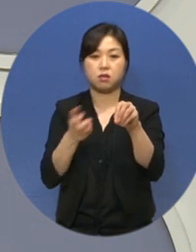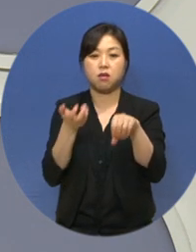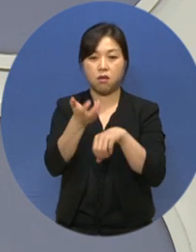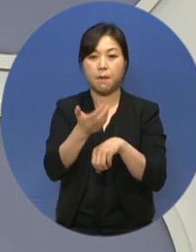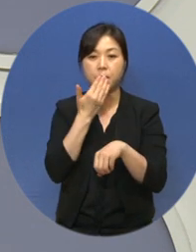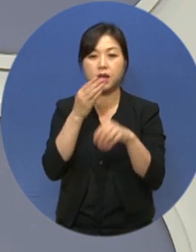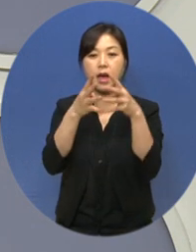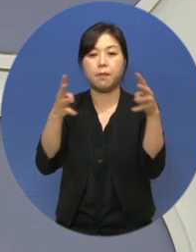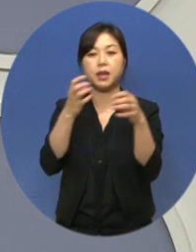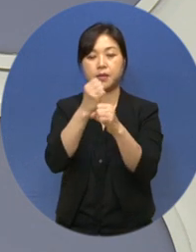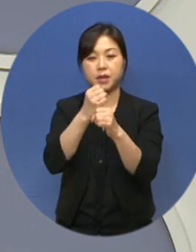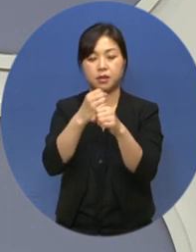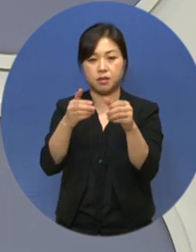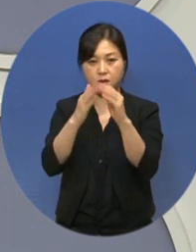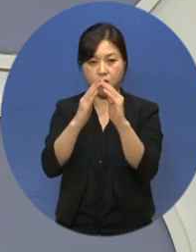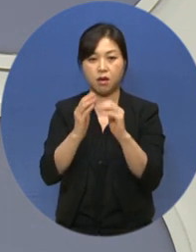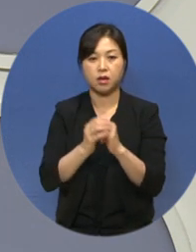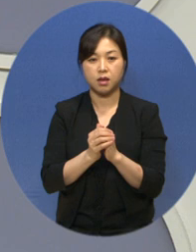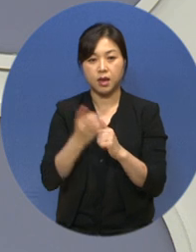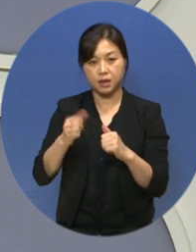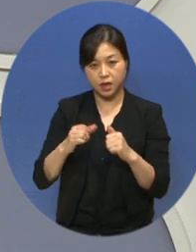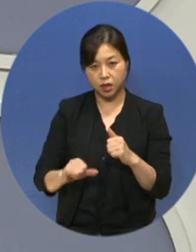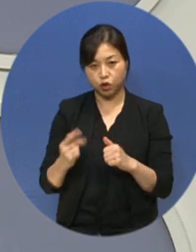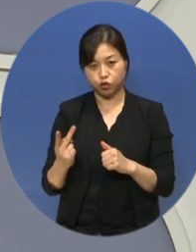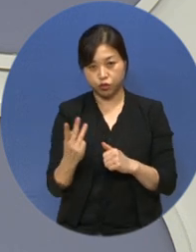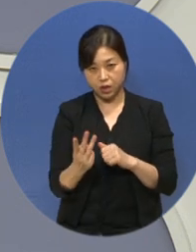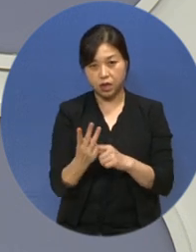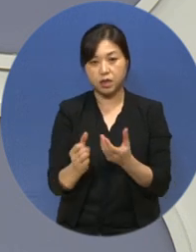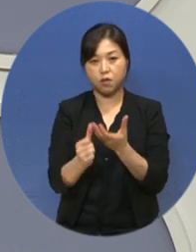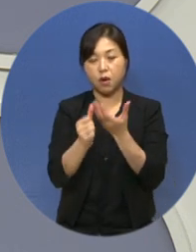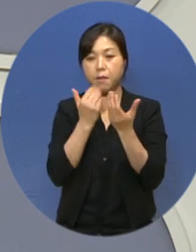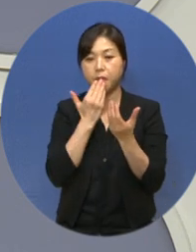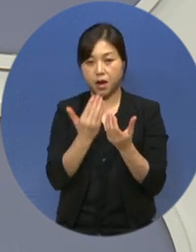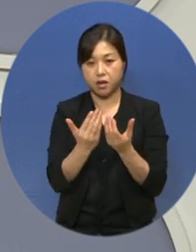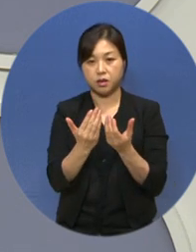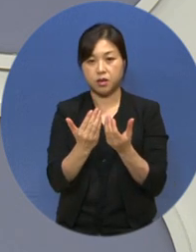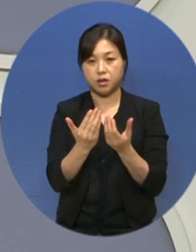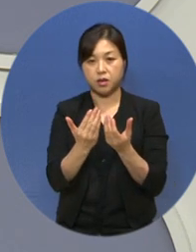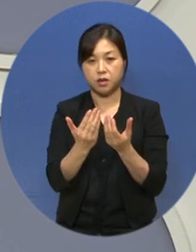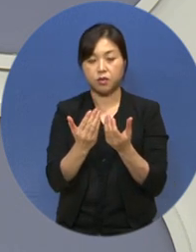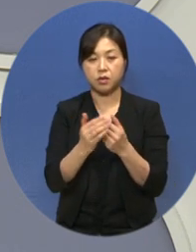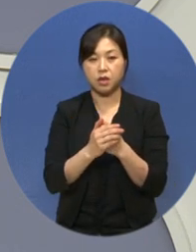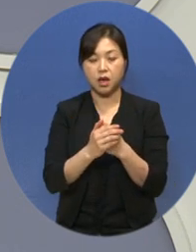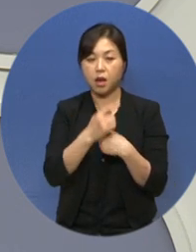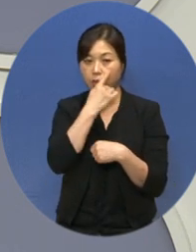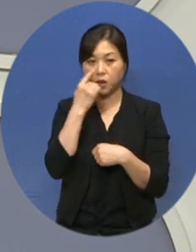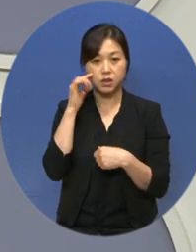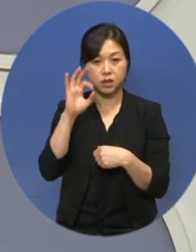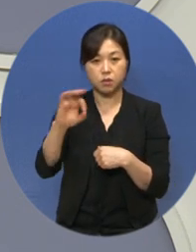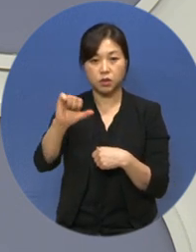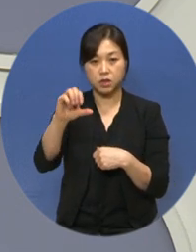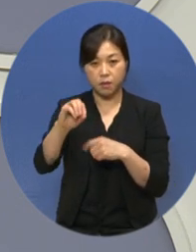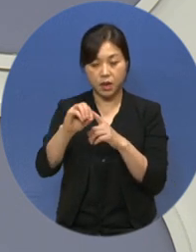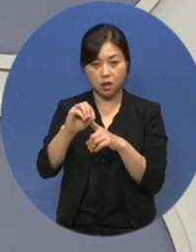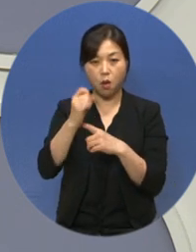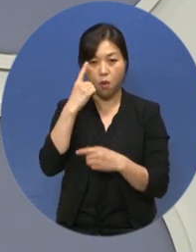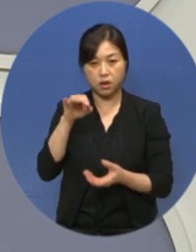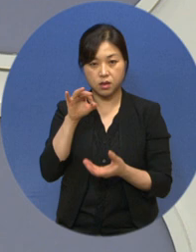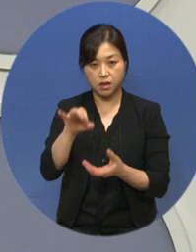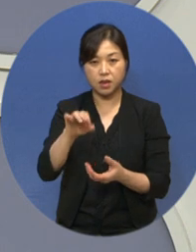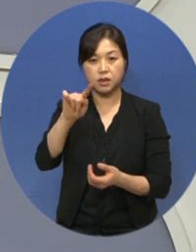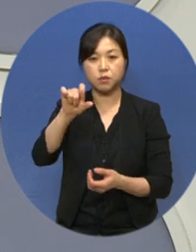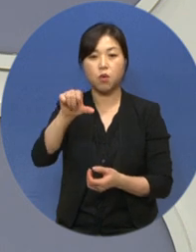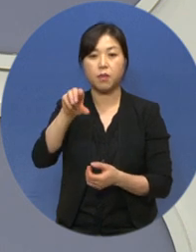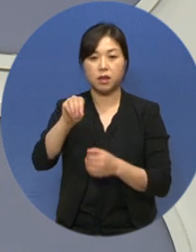퇴직 때문에 아이 두명 세명 익힐 수 있는 충분한 공간에 왜 말씀드릴 보증 5000만원 의 ost 에 15 반어 그 뭐